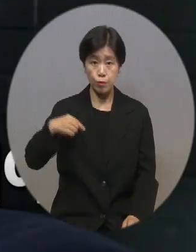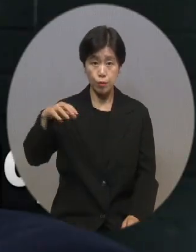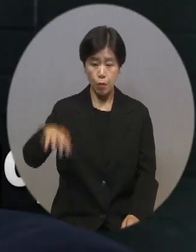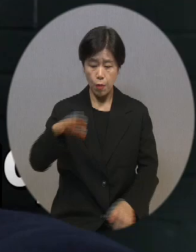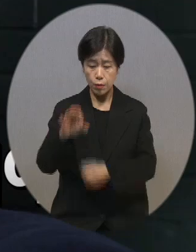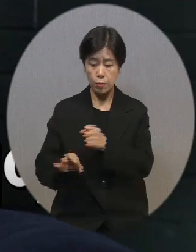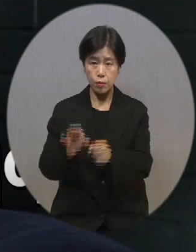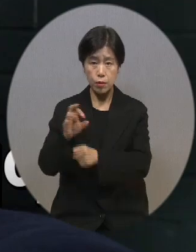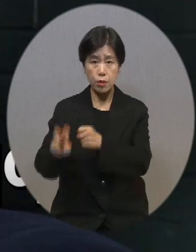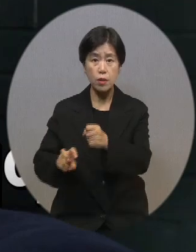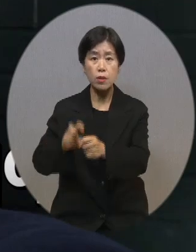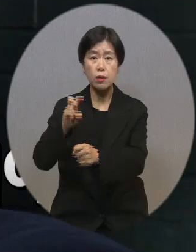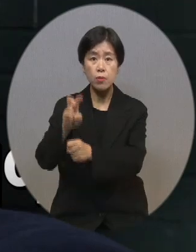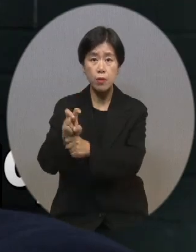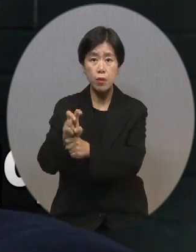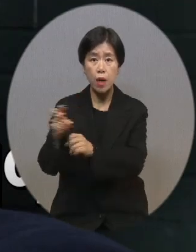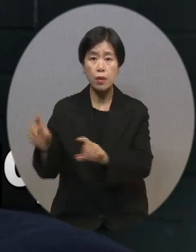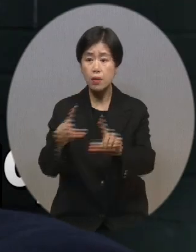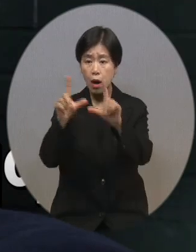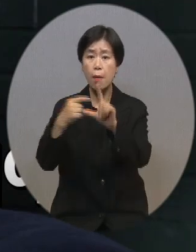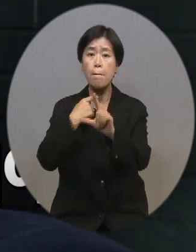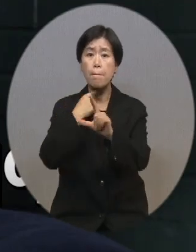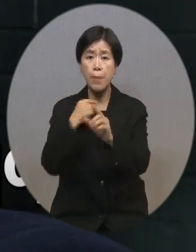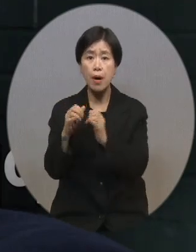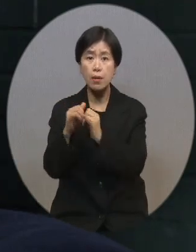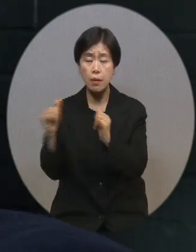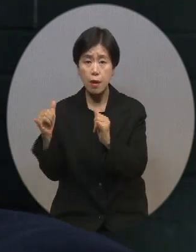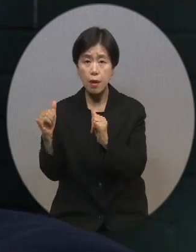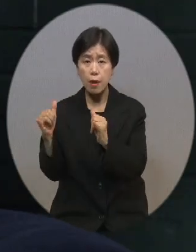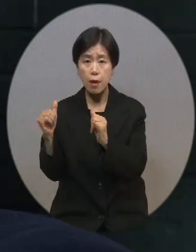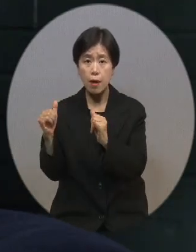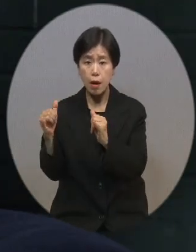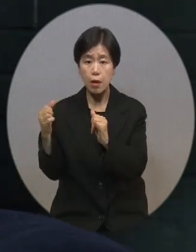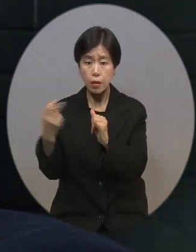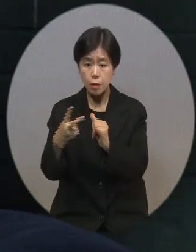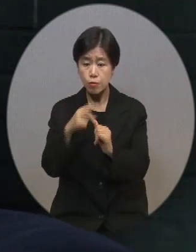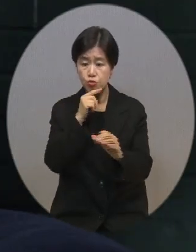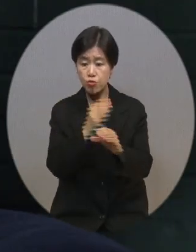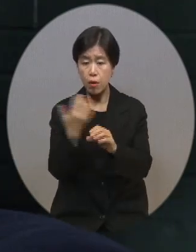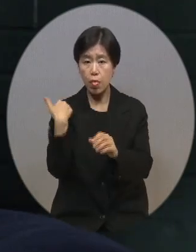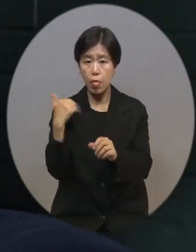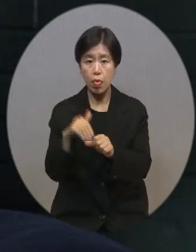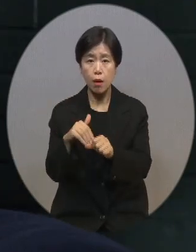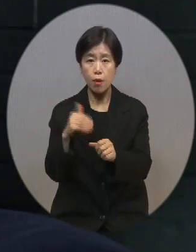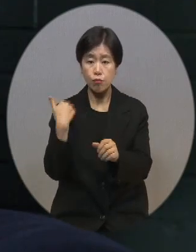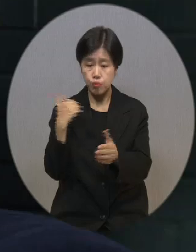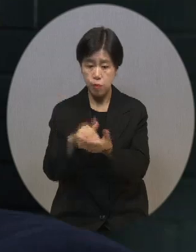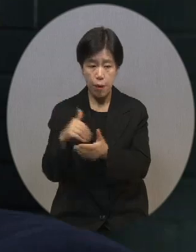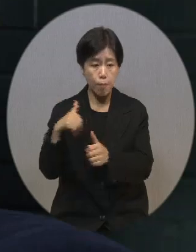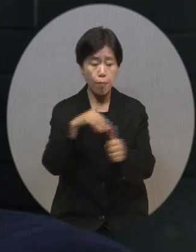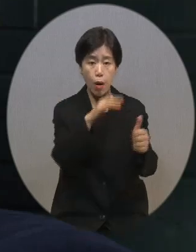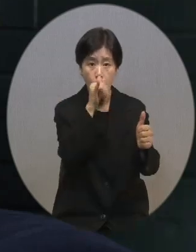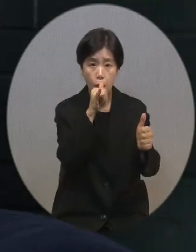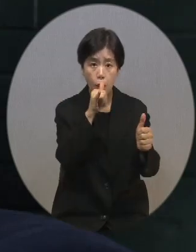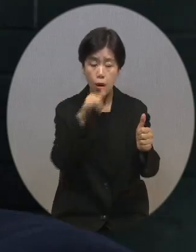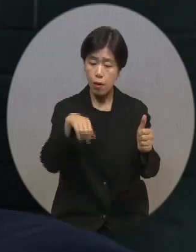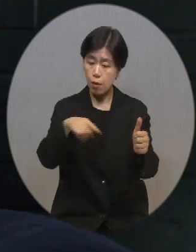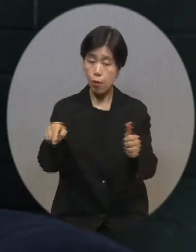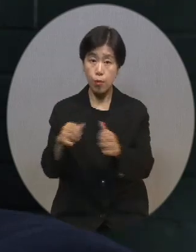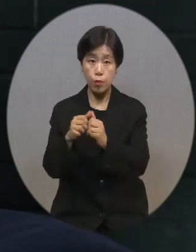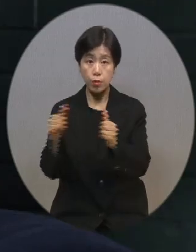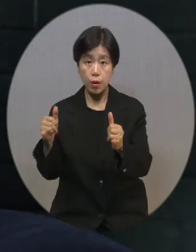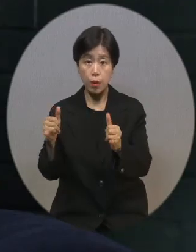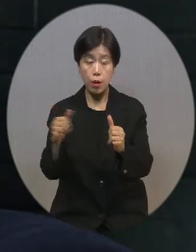10년, 20년 살던 분들이에요. 북한에 대한 기억이 거의 없고 사실 저보다 어렸을 때 북한을